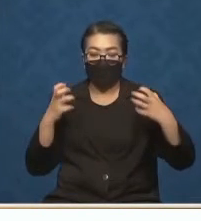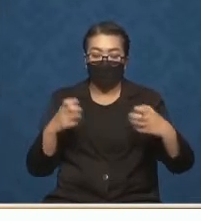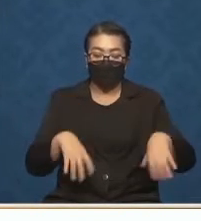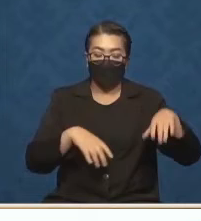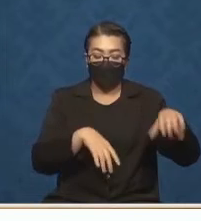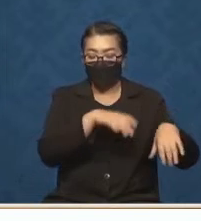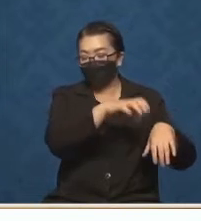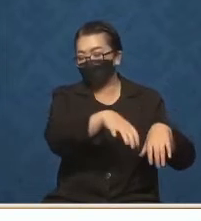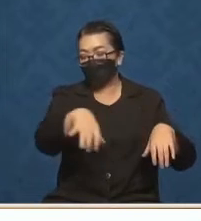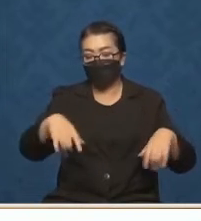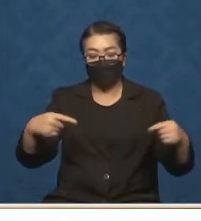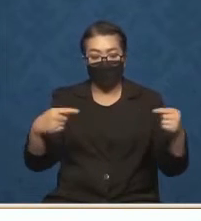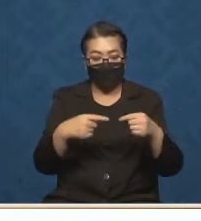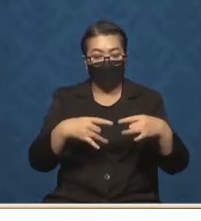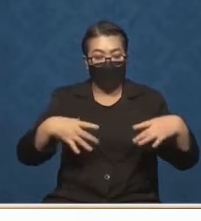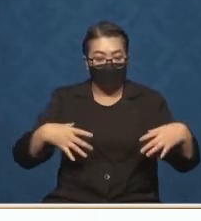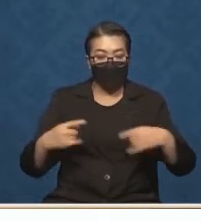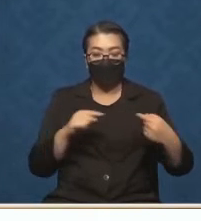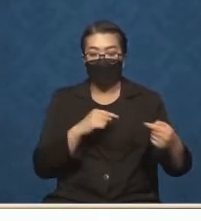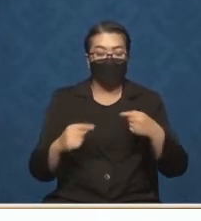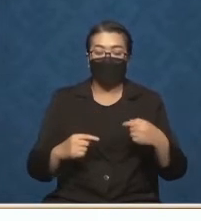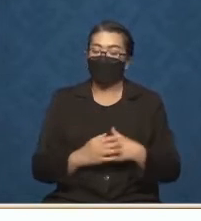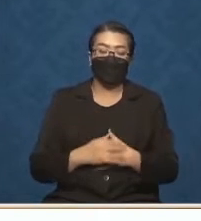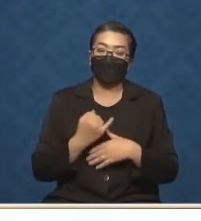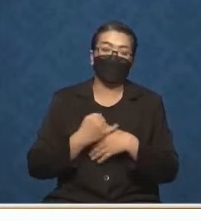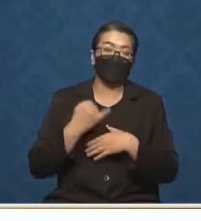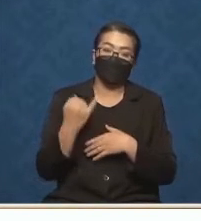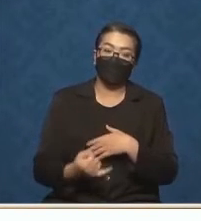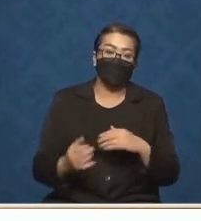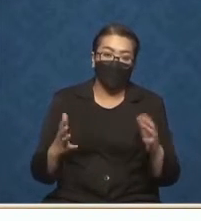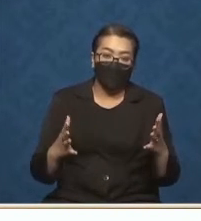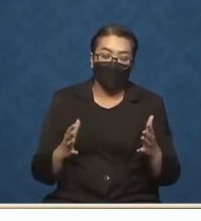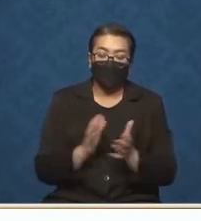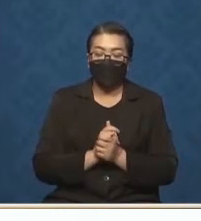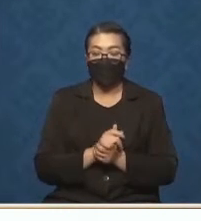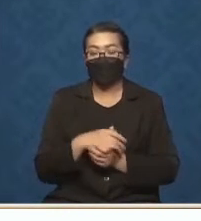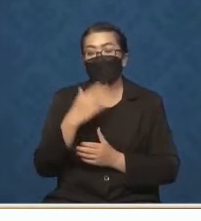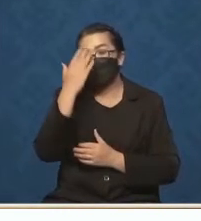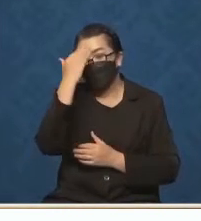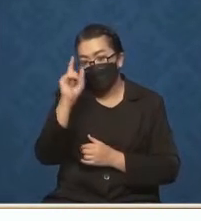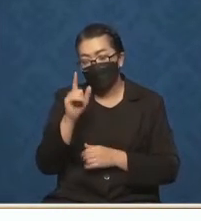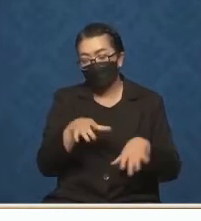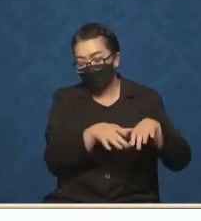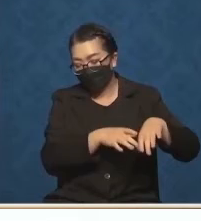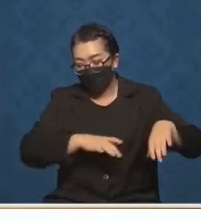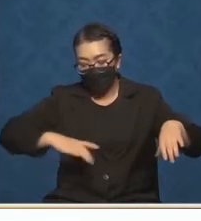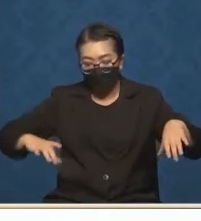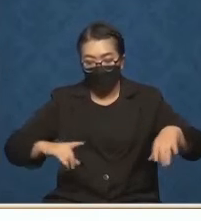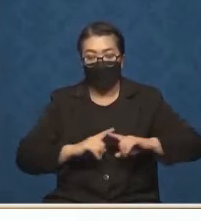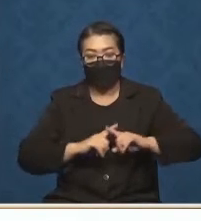อย่างเที่ยงกัไม่จบครับ เหมือย่ที่ทานประกอบแจงมากรูเพราว่า tãoนวพื้นที่...